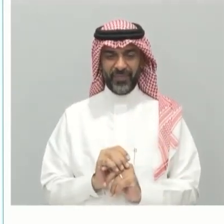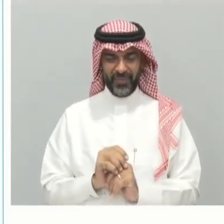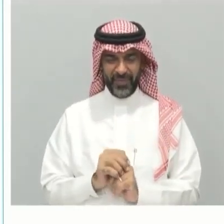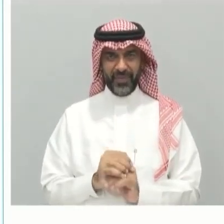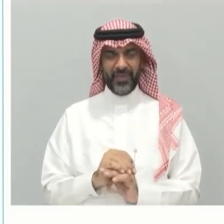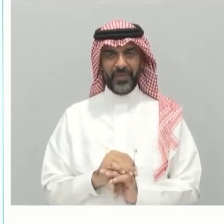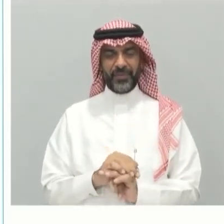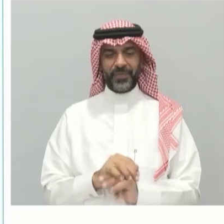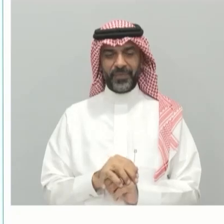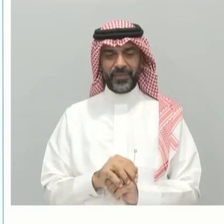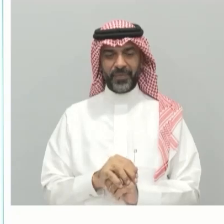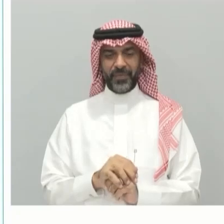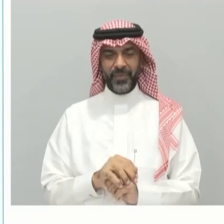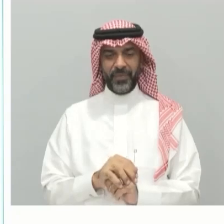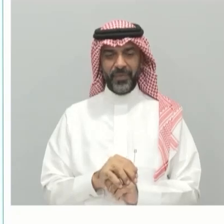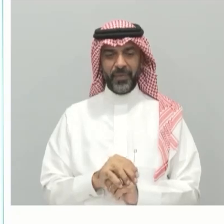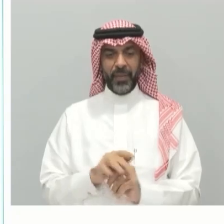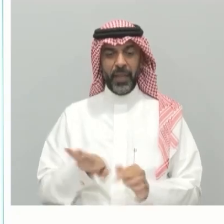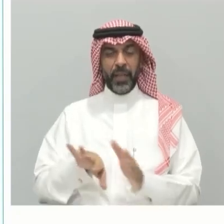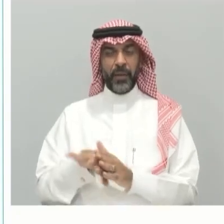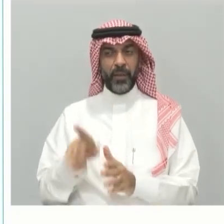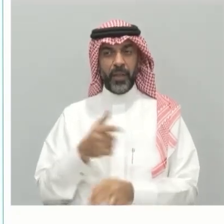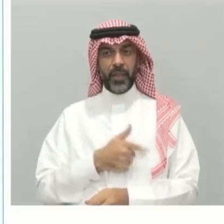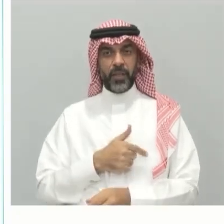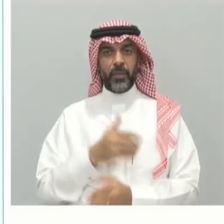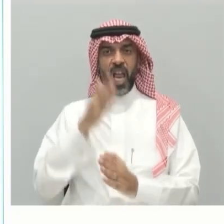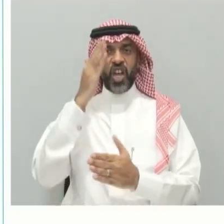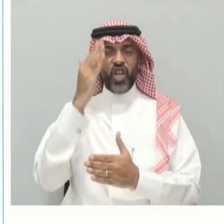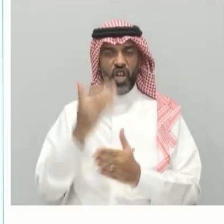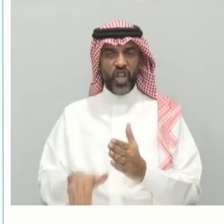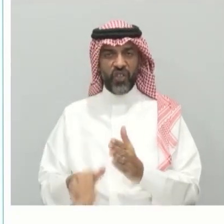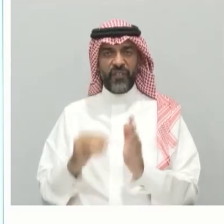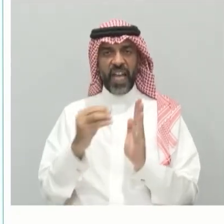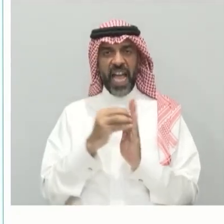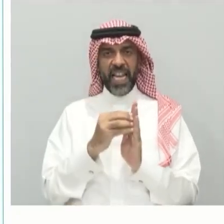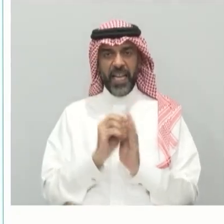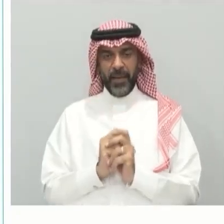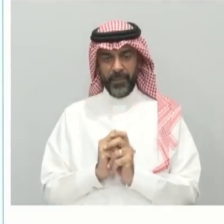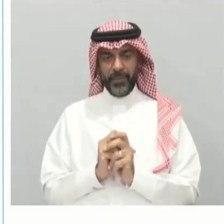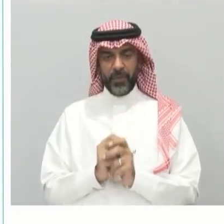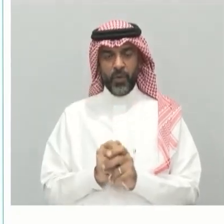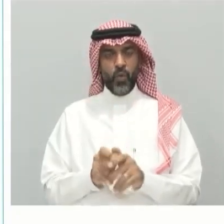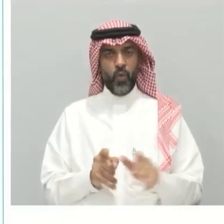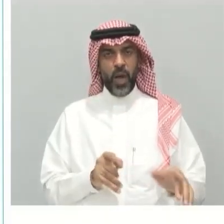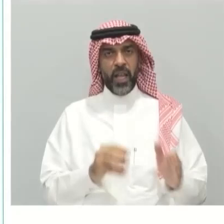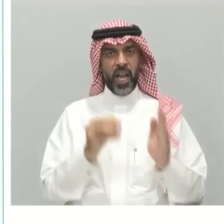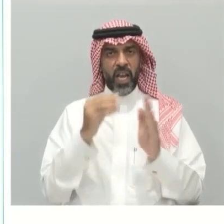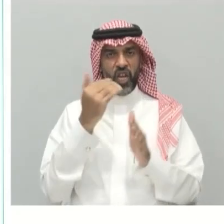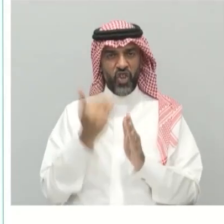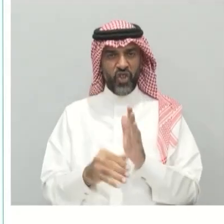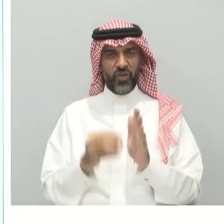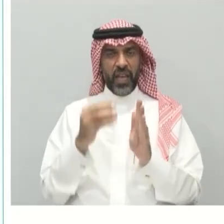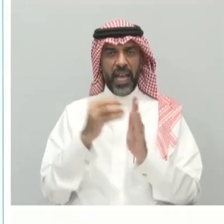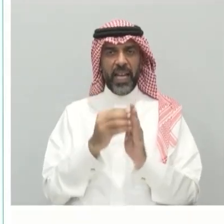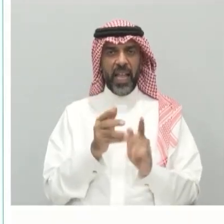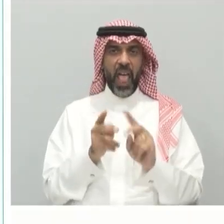وهنا نصف هذه اسميه ماذا اسميه نصف الخليه نصف الخليه وهنا نصف الخليه الاخر لاجل كذا